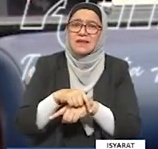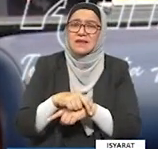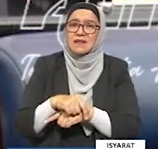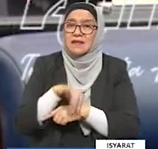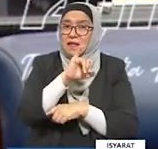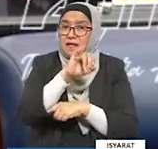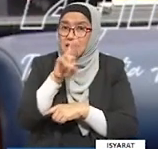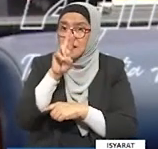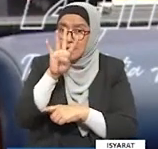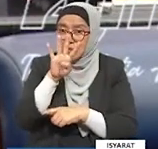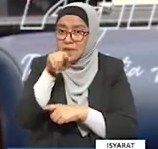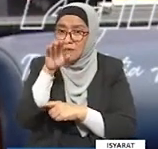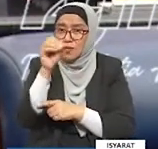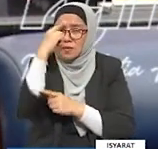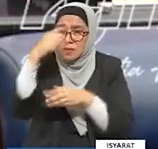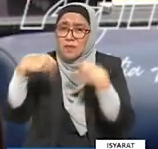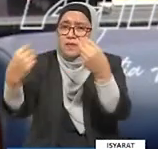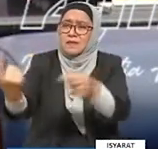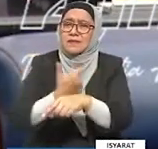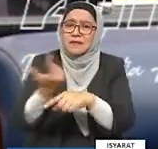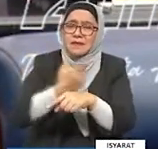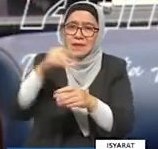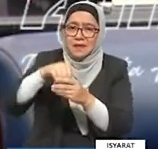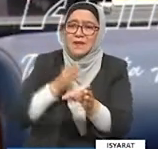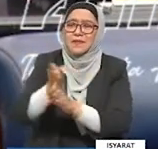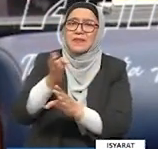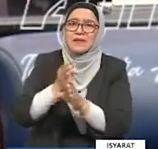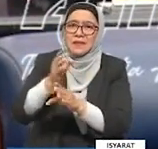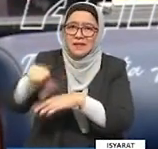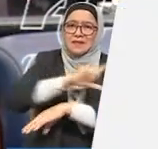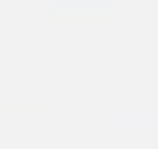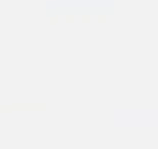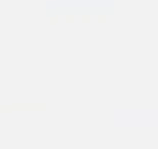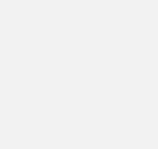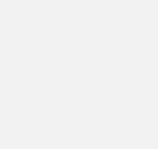untuk memberi latihan kemahiran kepada golongan belia yang boleh melibatkan dalam bidang ini. Terima kasih.